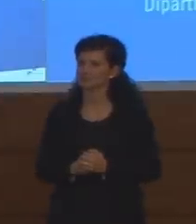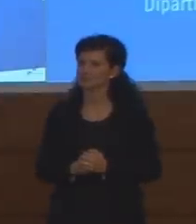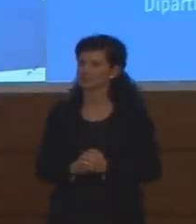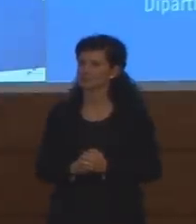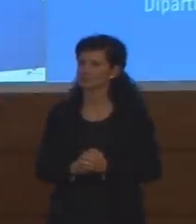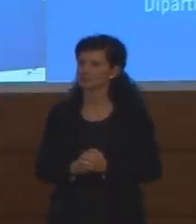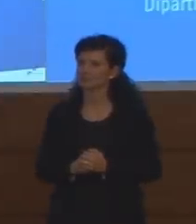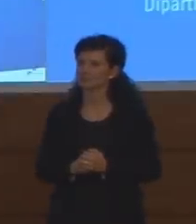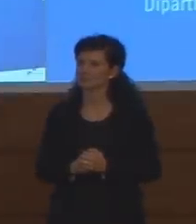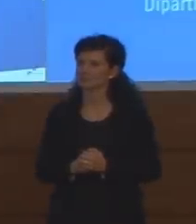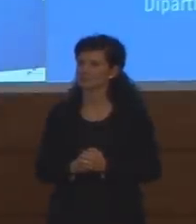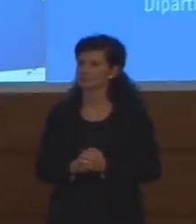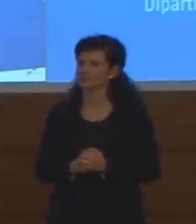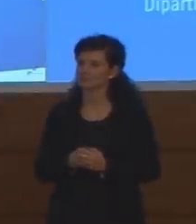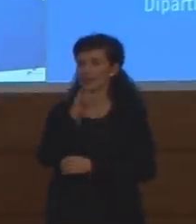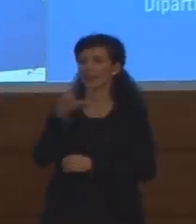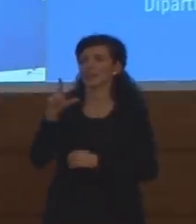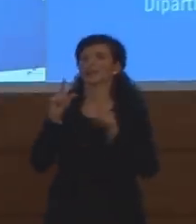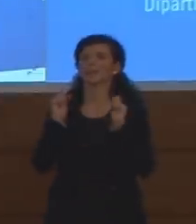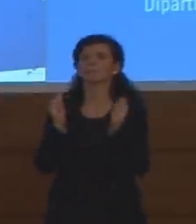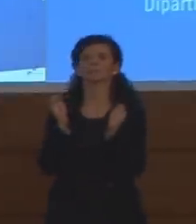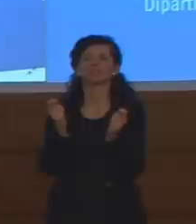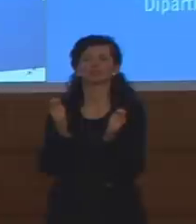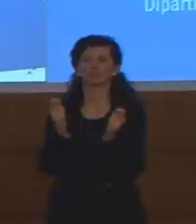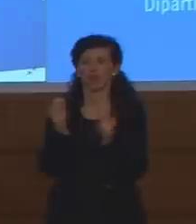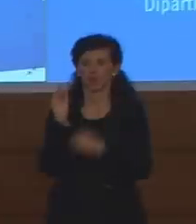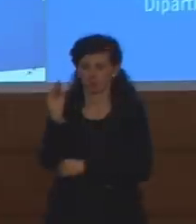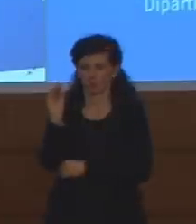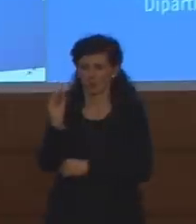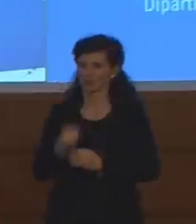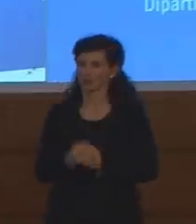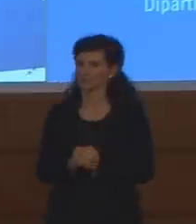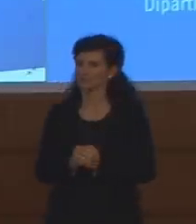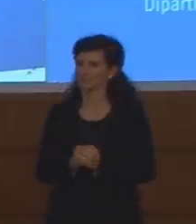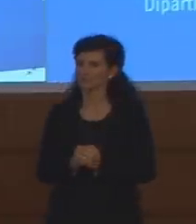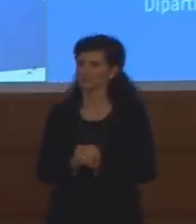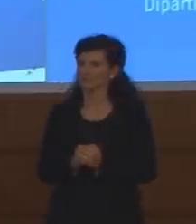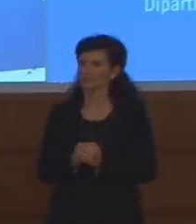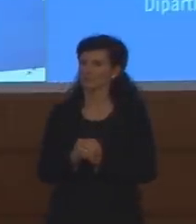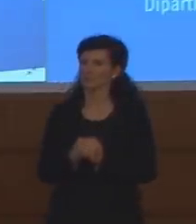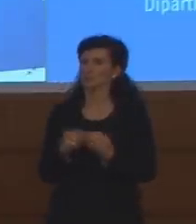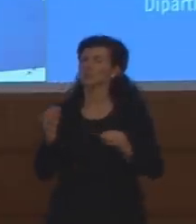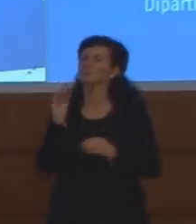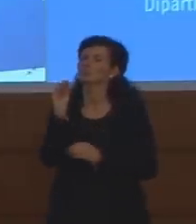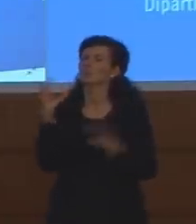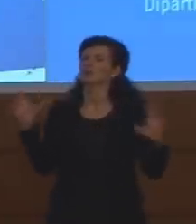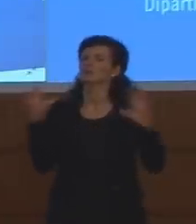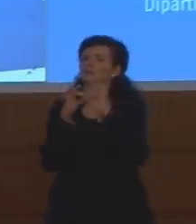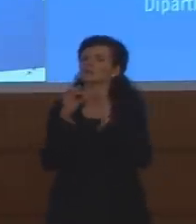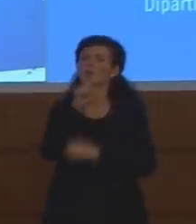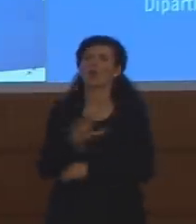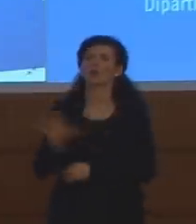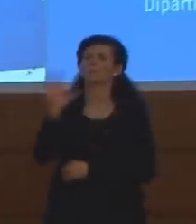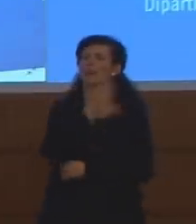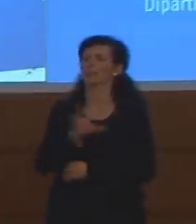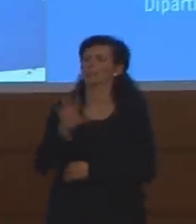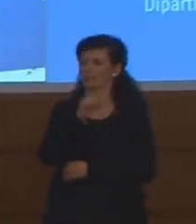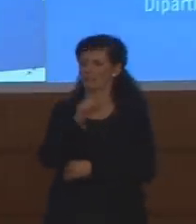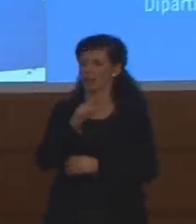Buonasera, Lorenzo Di Cicco, del Messaggero. Una domanda sulla Lombardia. Volevo chiedere perché